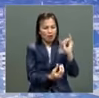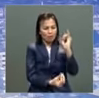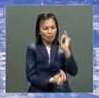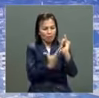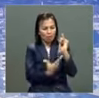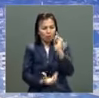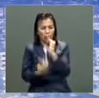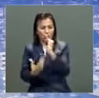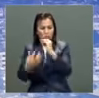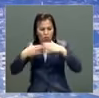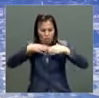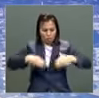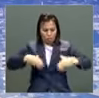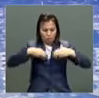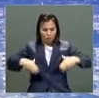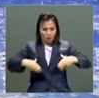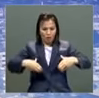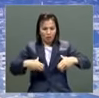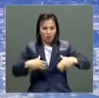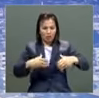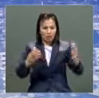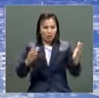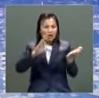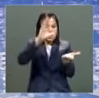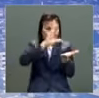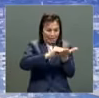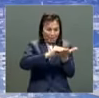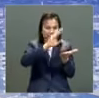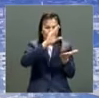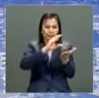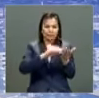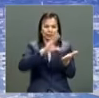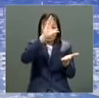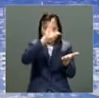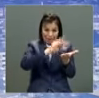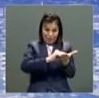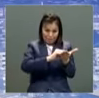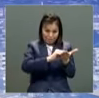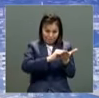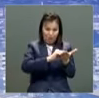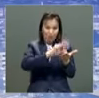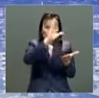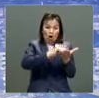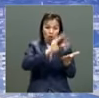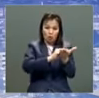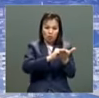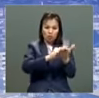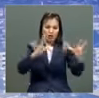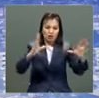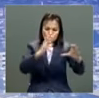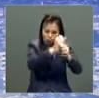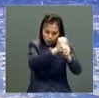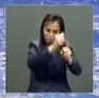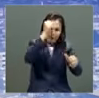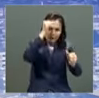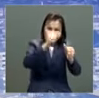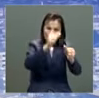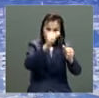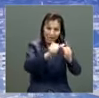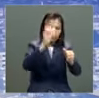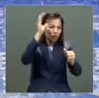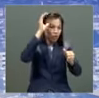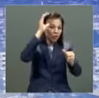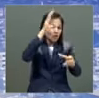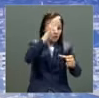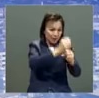าเข้าชุดข้อมูลเป็นหมื่นเนี่ยมาเข้าในคอมพิวเตอร์แล้วก็ให้มันจำเอาไว้แล้วก็